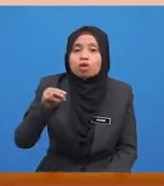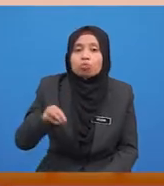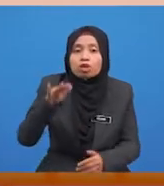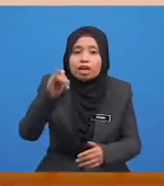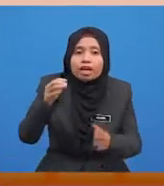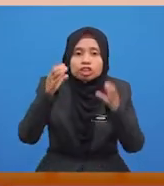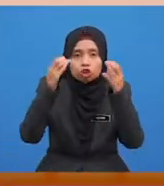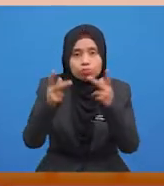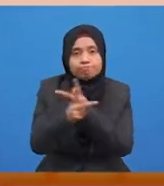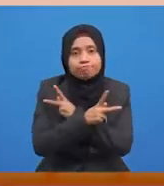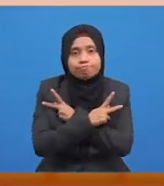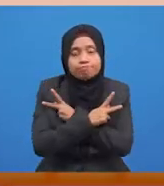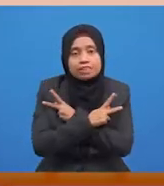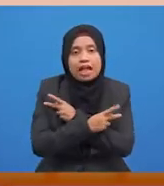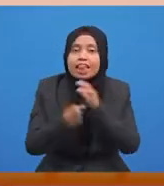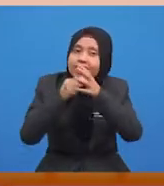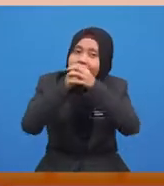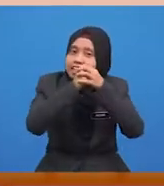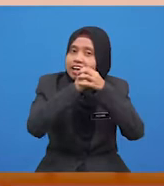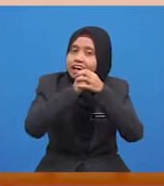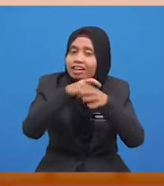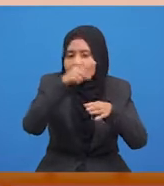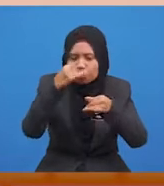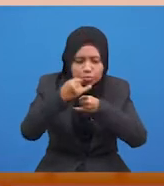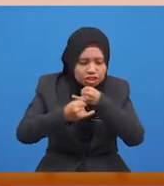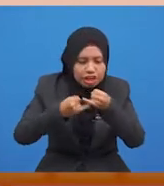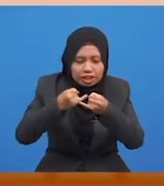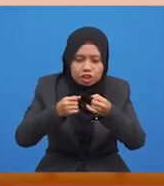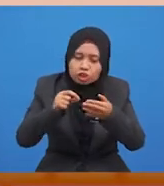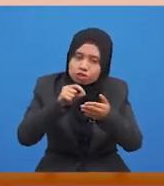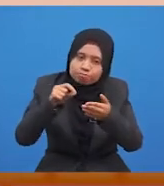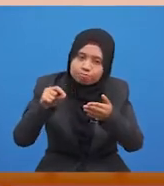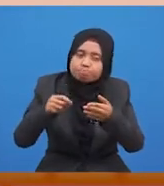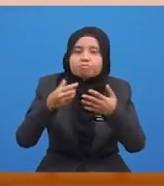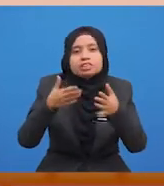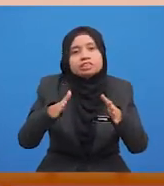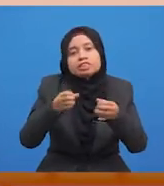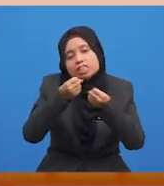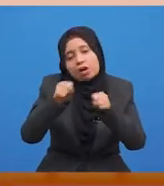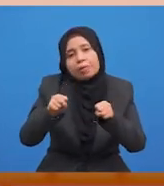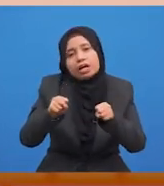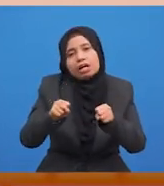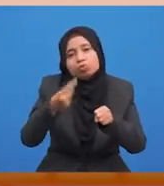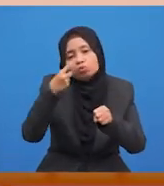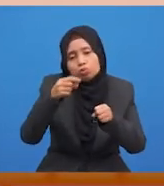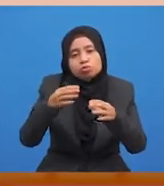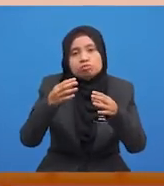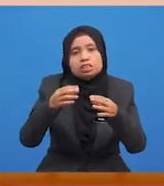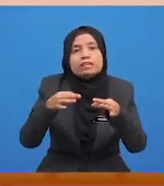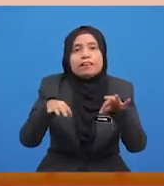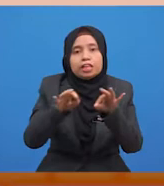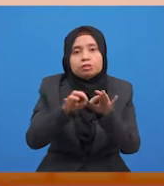Murid-murid yang cikgu kasihi, tahniah kerana berjaya menyiapkan latihan pengukuhan bagi cerpen